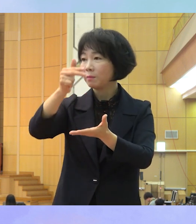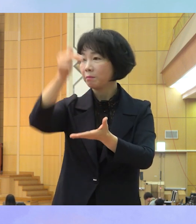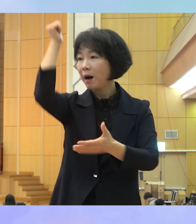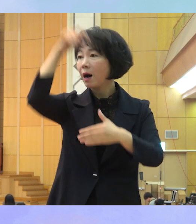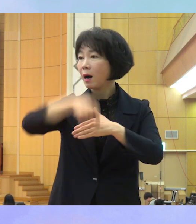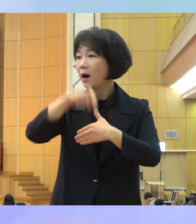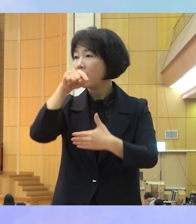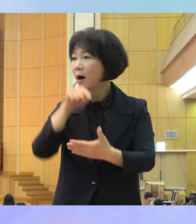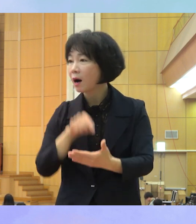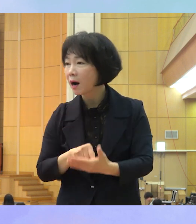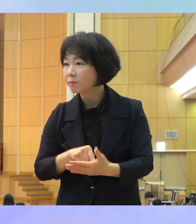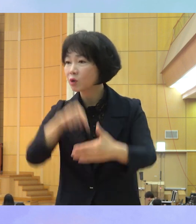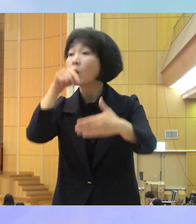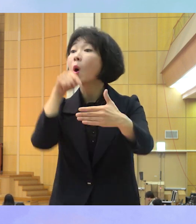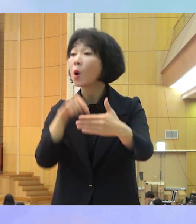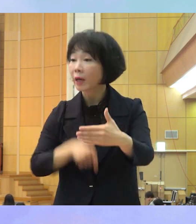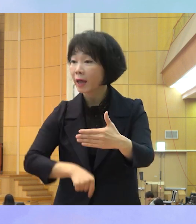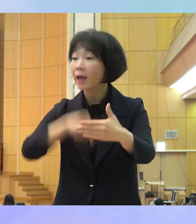주님